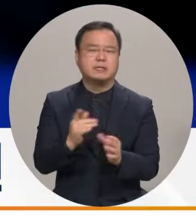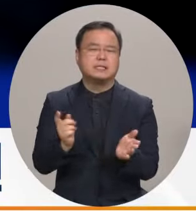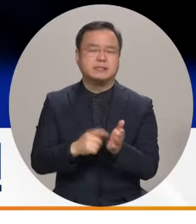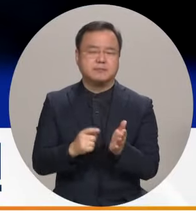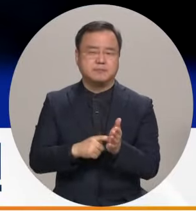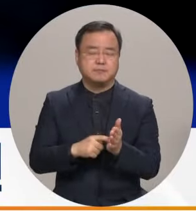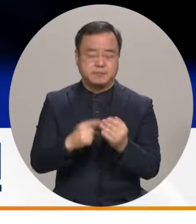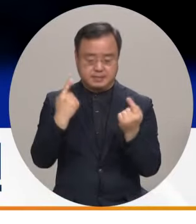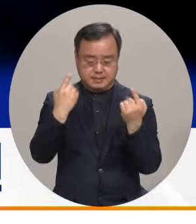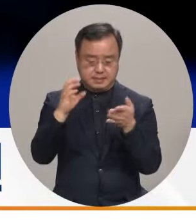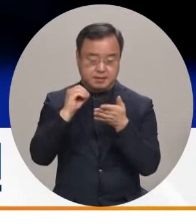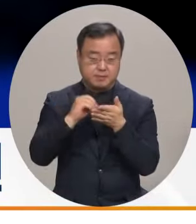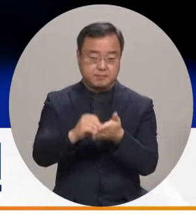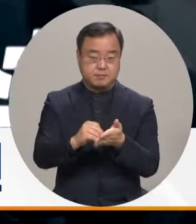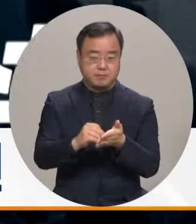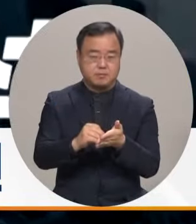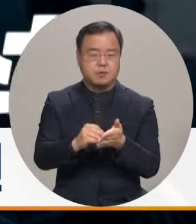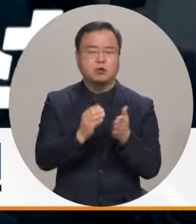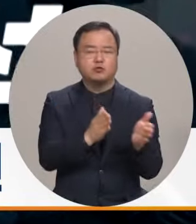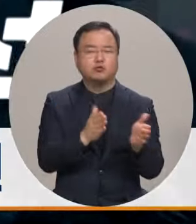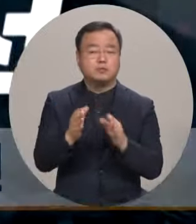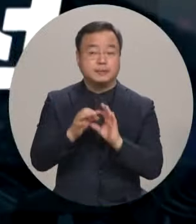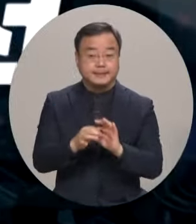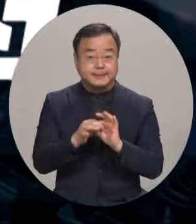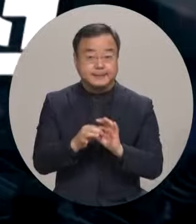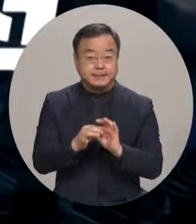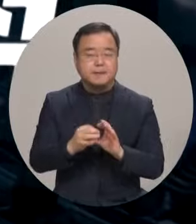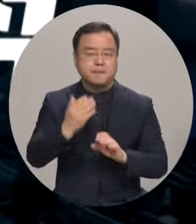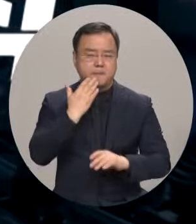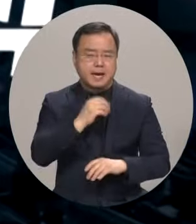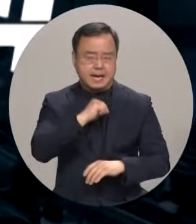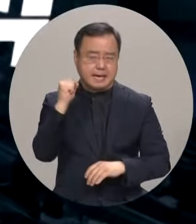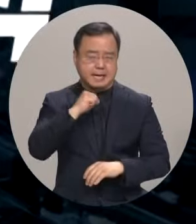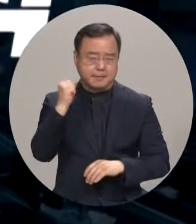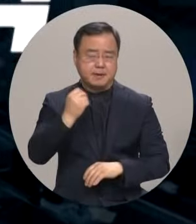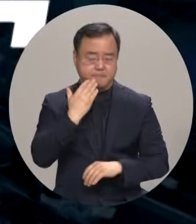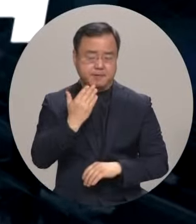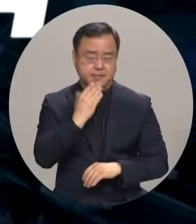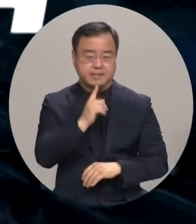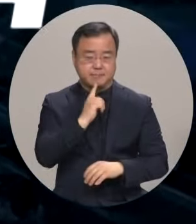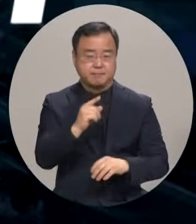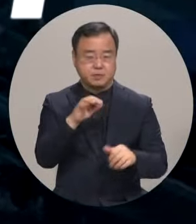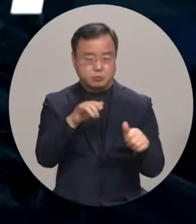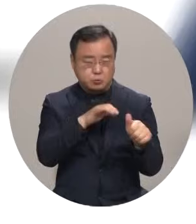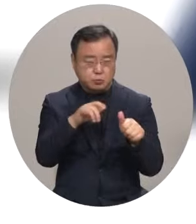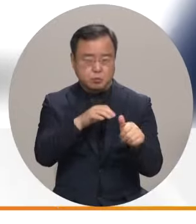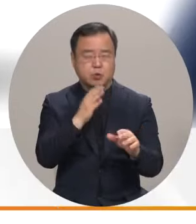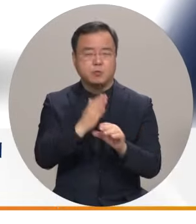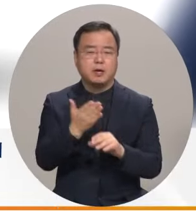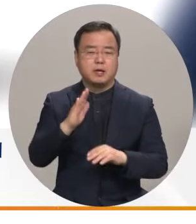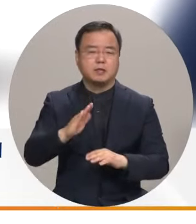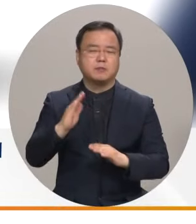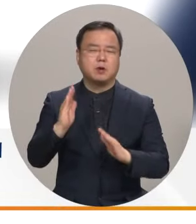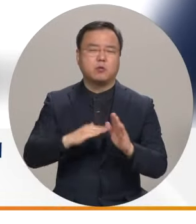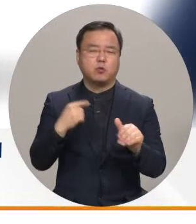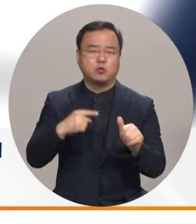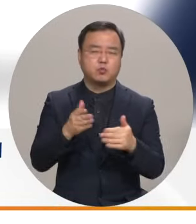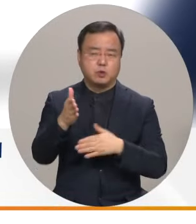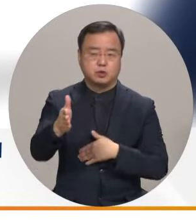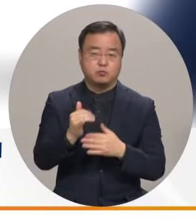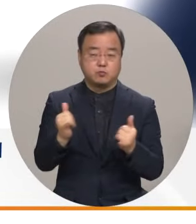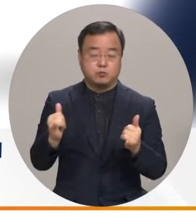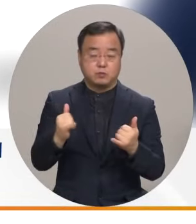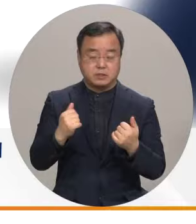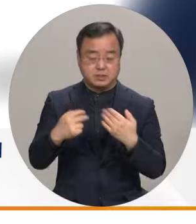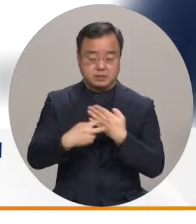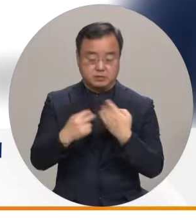의대에 합격할 수 있다며 수험생들을 유혹하고 있습니다. 하지만 공교육 입시 전문가들은 의대 증원분을 어느 지역에